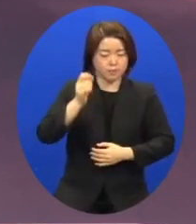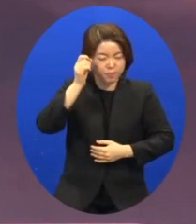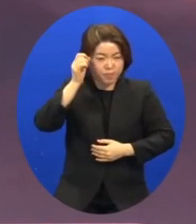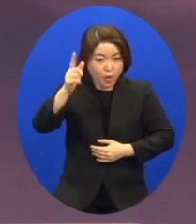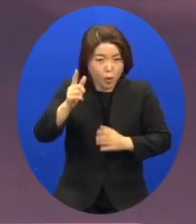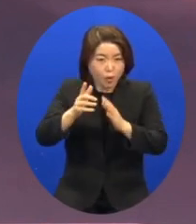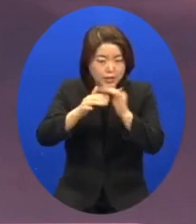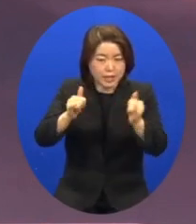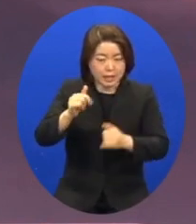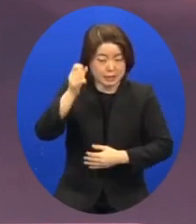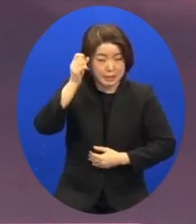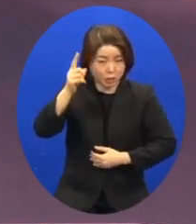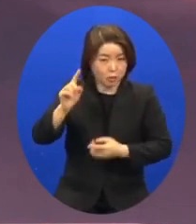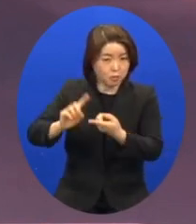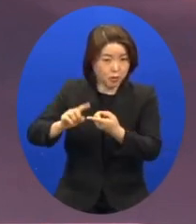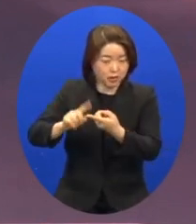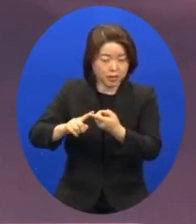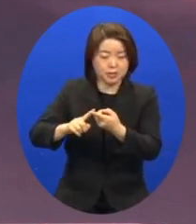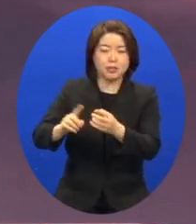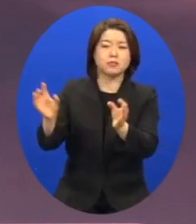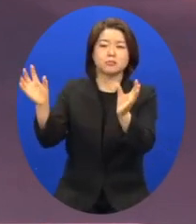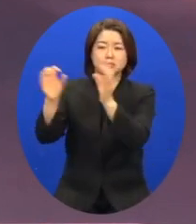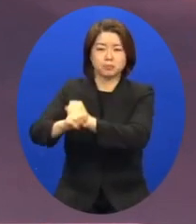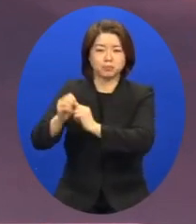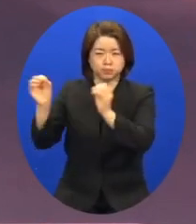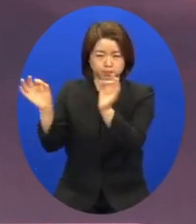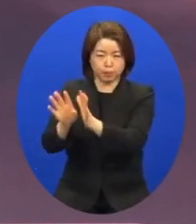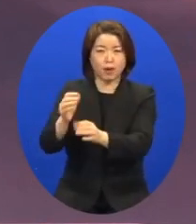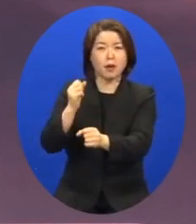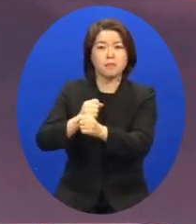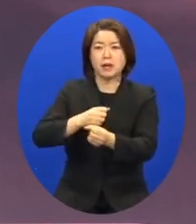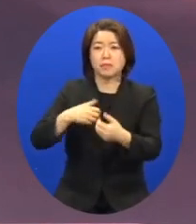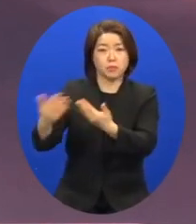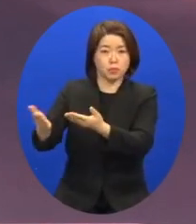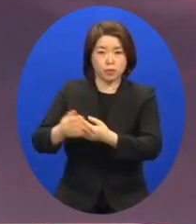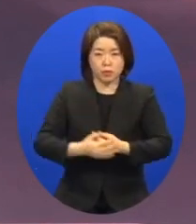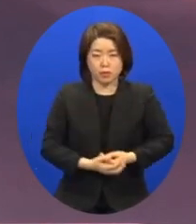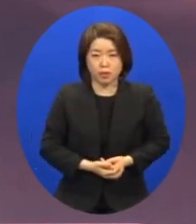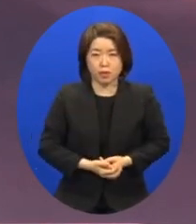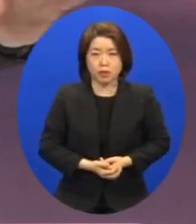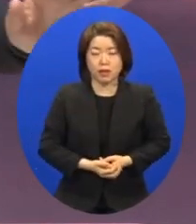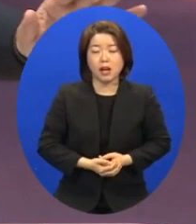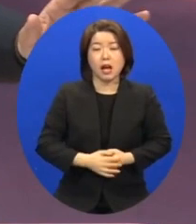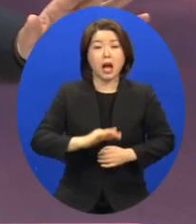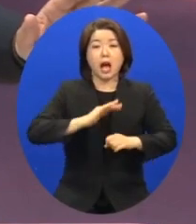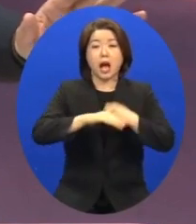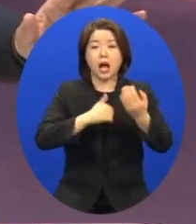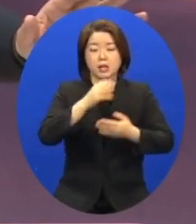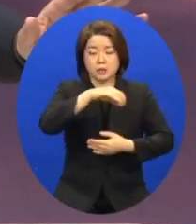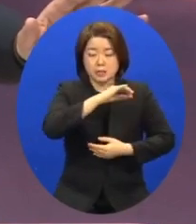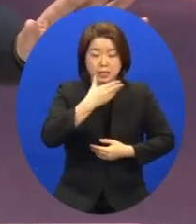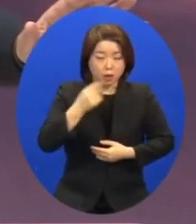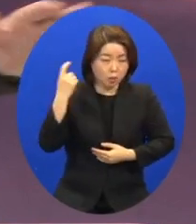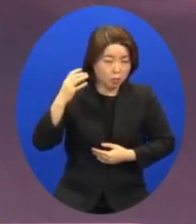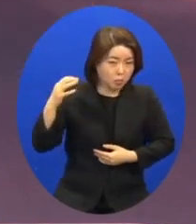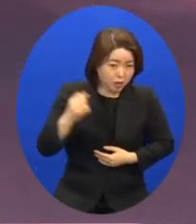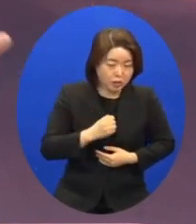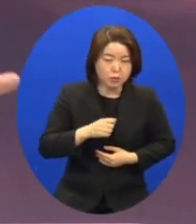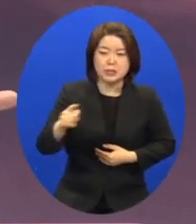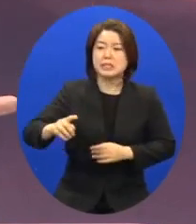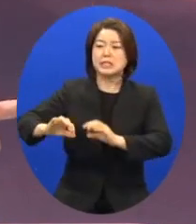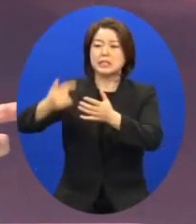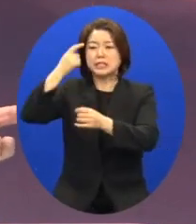하였습니다 십자가의 복음을 가지고 이 세상 지혜를 하나님이 패하여 버리신 것